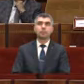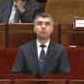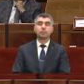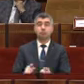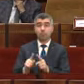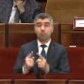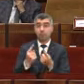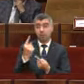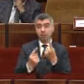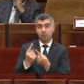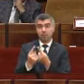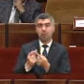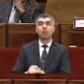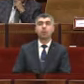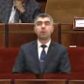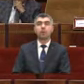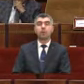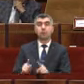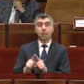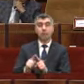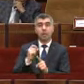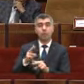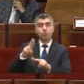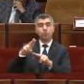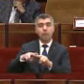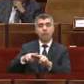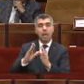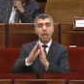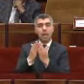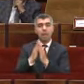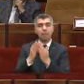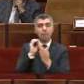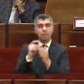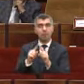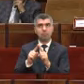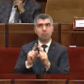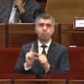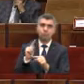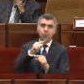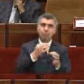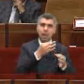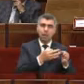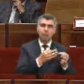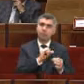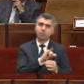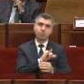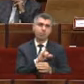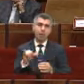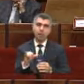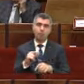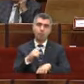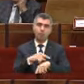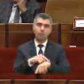للسلطه التقديريه، تعطى السلطه التقديريه مثلا لضابط الحل المدني للاصلاح بعض الاخطاء الماديه، بلا ما نلجؤوا مثلا للمحاكم الابتدائيه